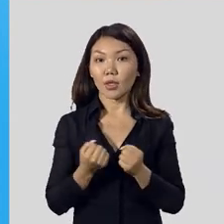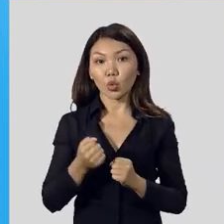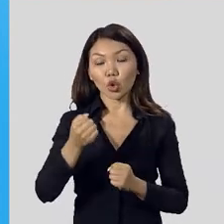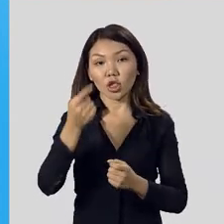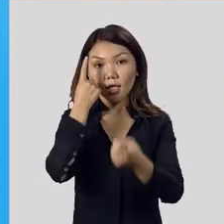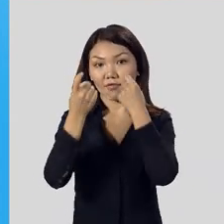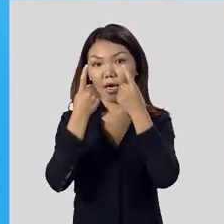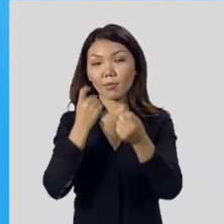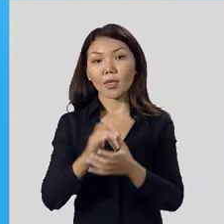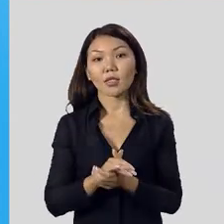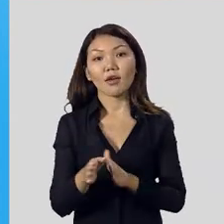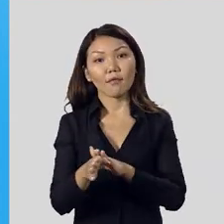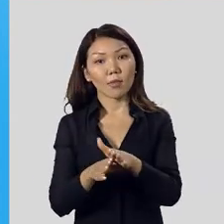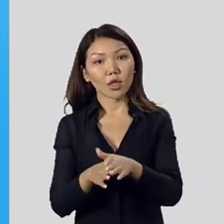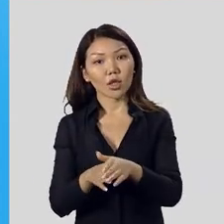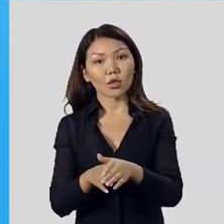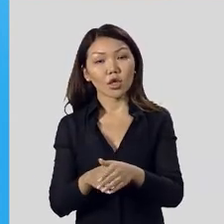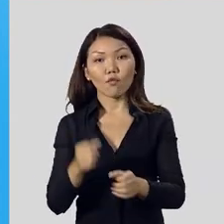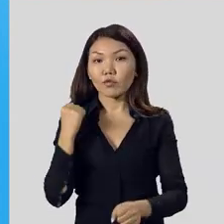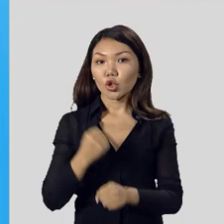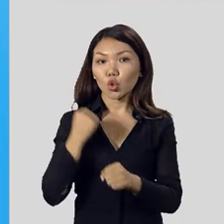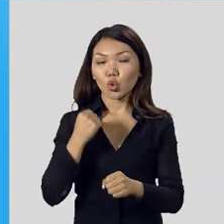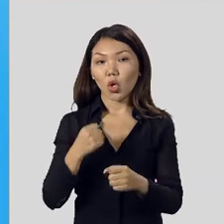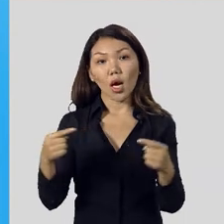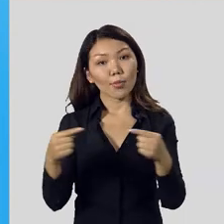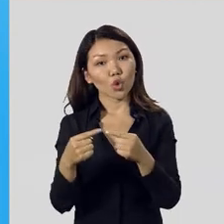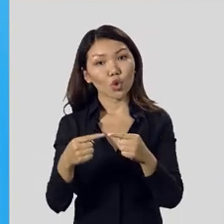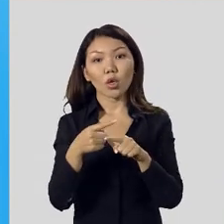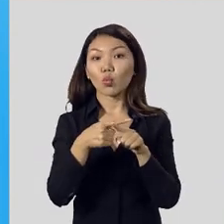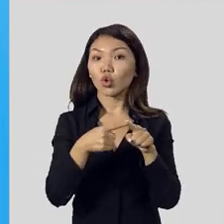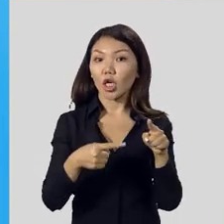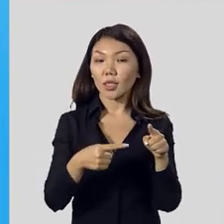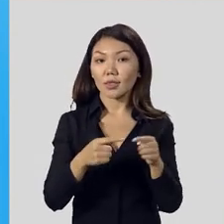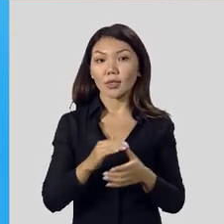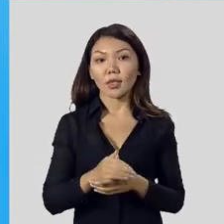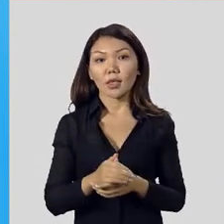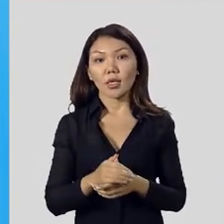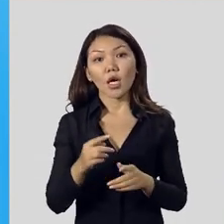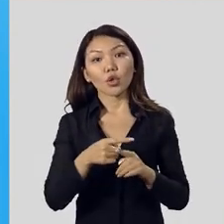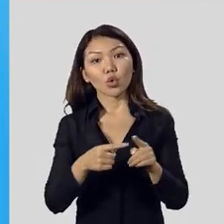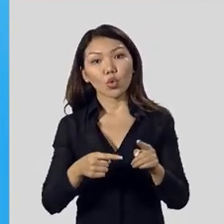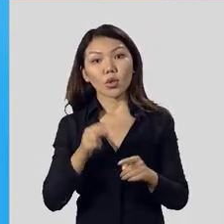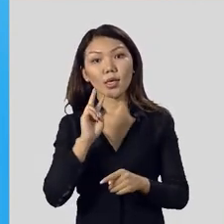информации осуществляется в строго определенном участке – зоне коры.